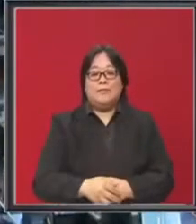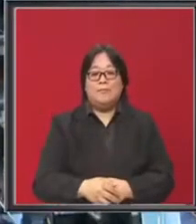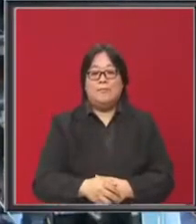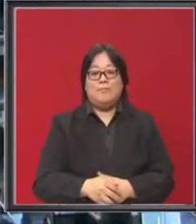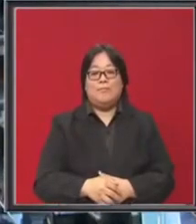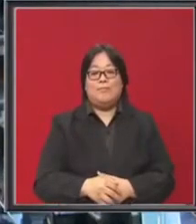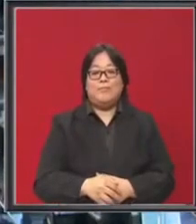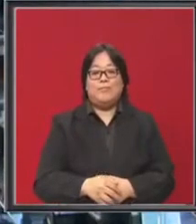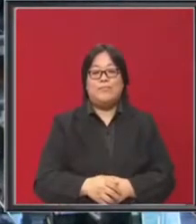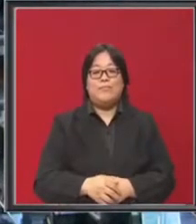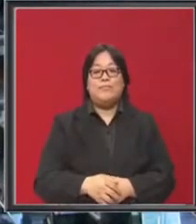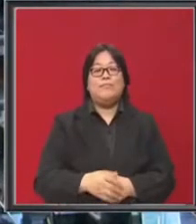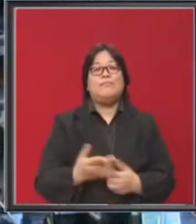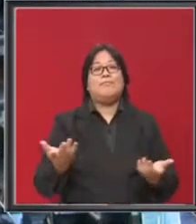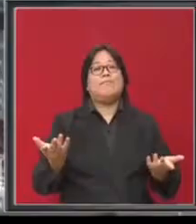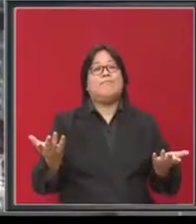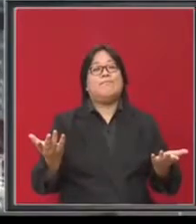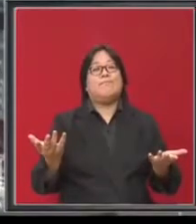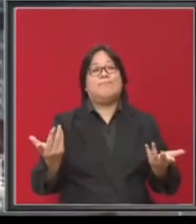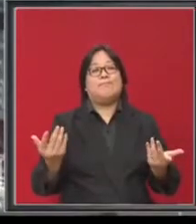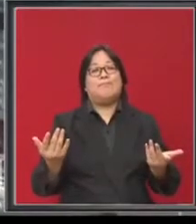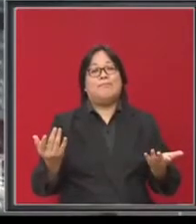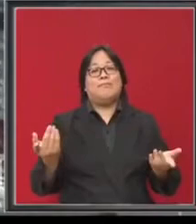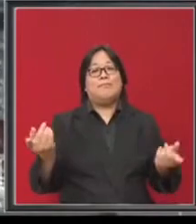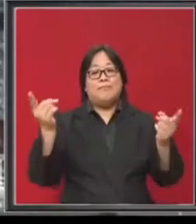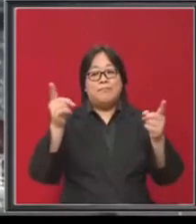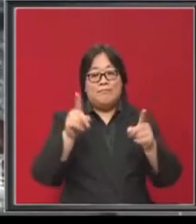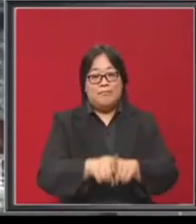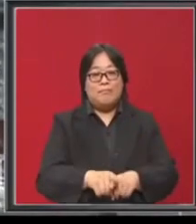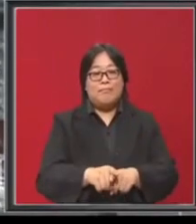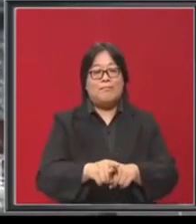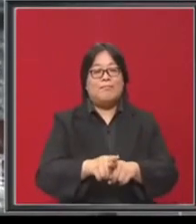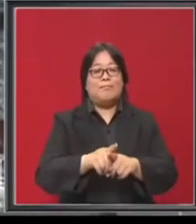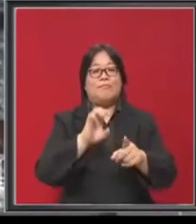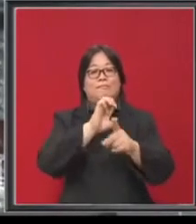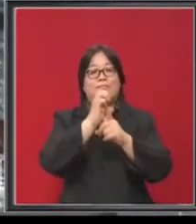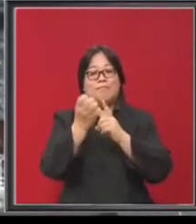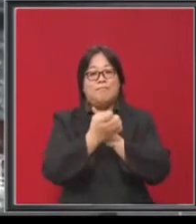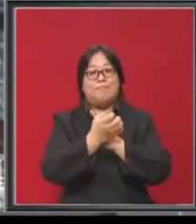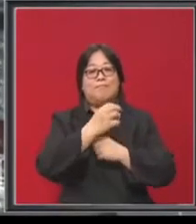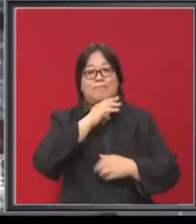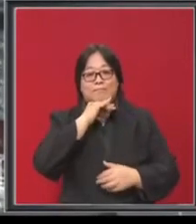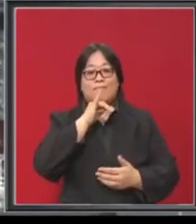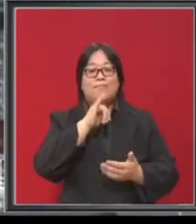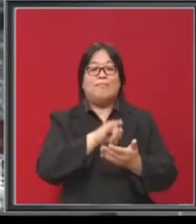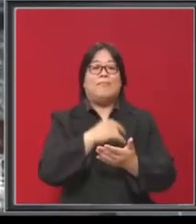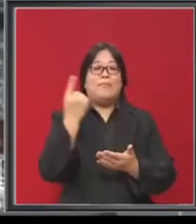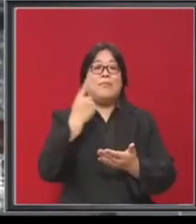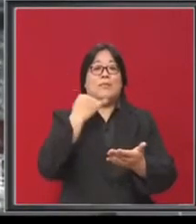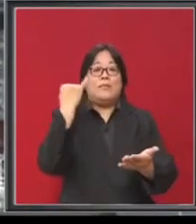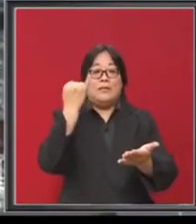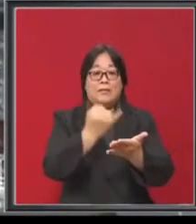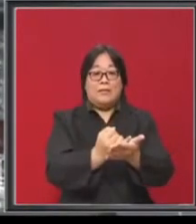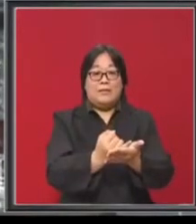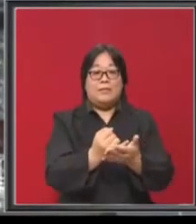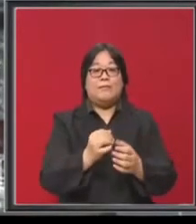memenangkan bahwa jenazah Hai alam sekita ini merupakan satu kesalahan yang melibatkan